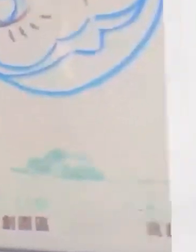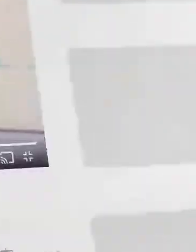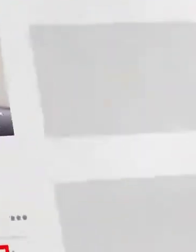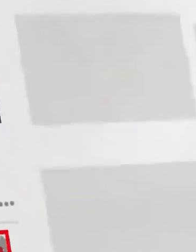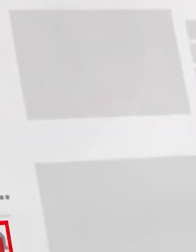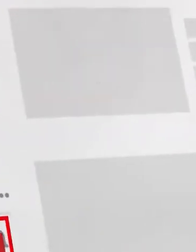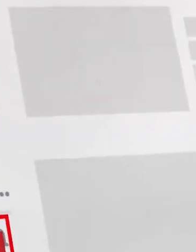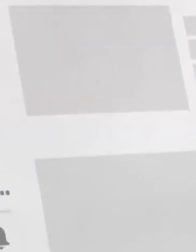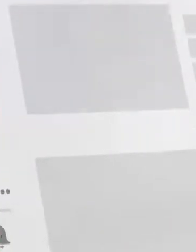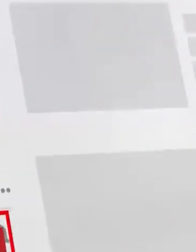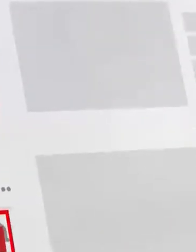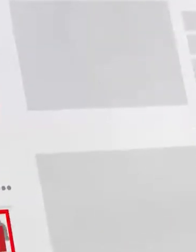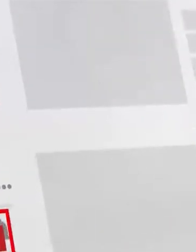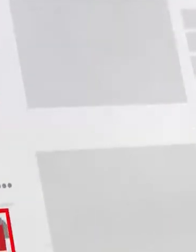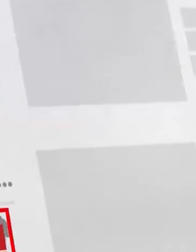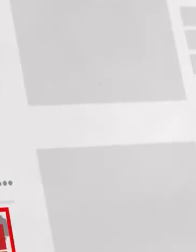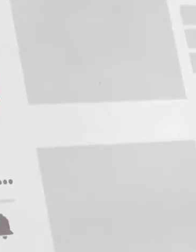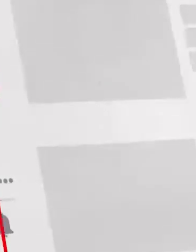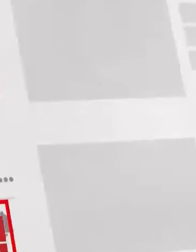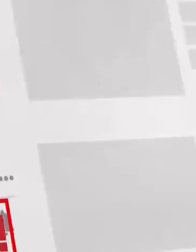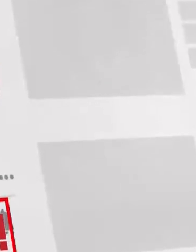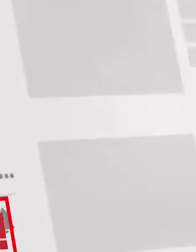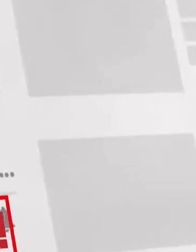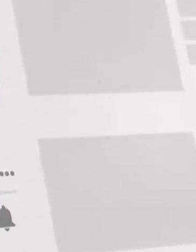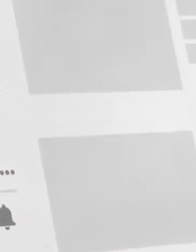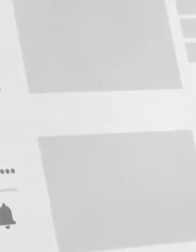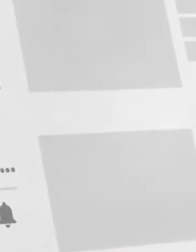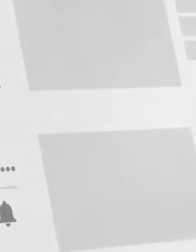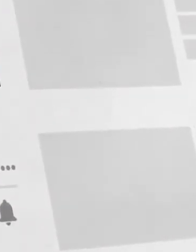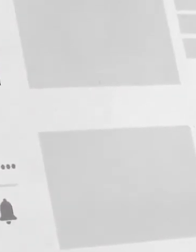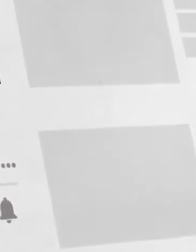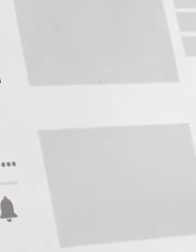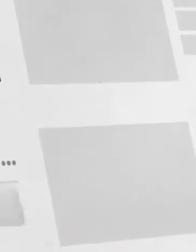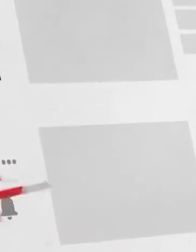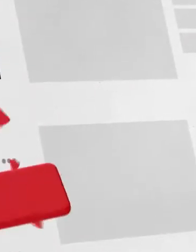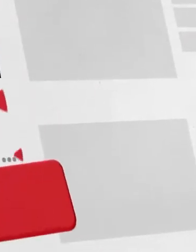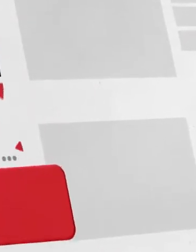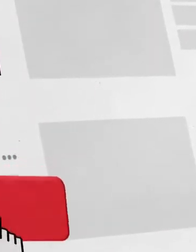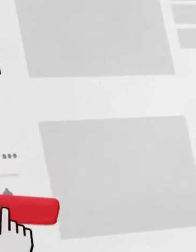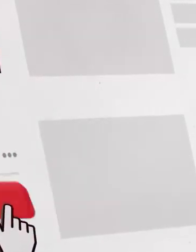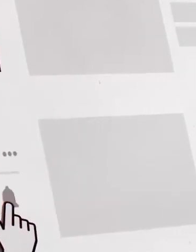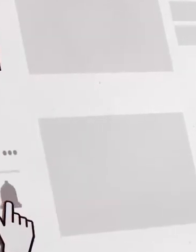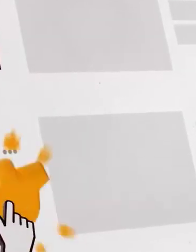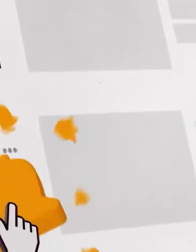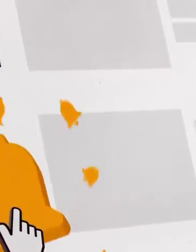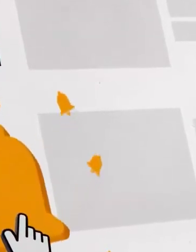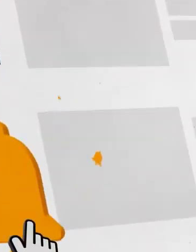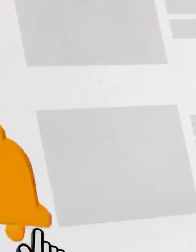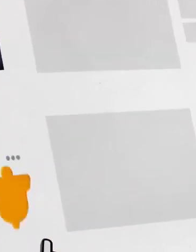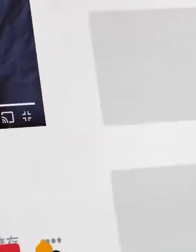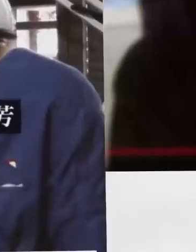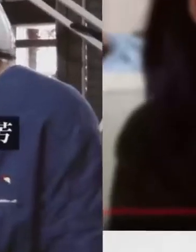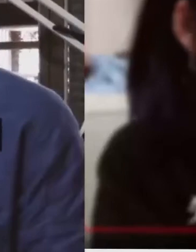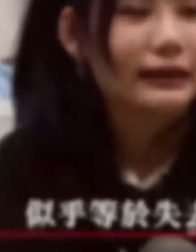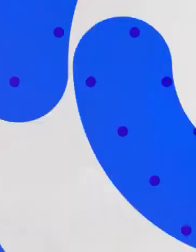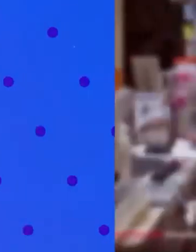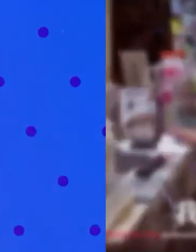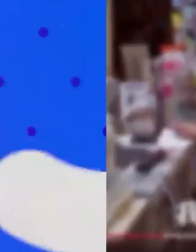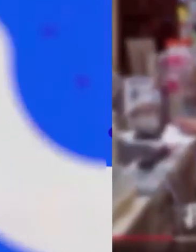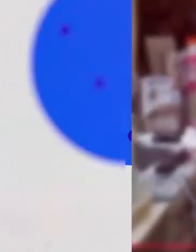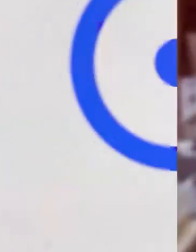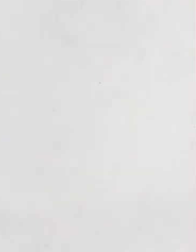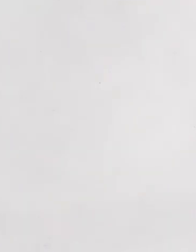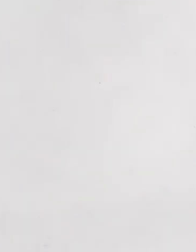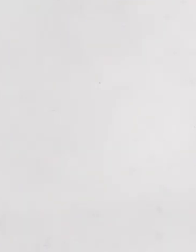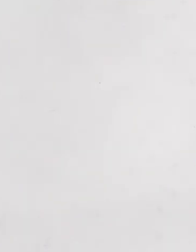温暖正能量的人生故事都在这里。订阅三立新闻网 YouTube 频道，并且按赞开启小铃铛。